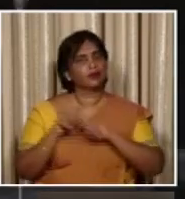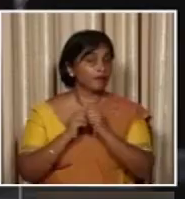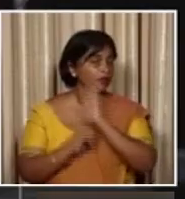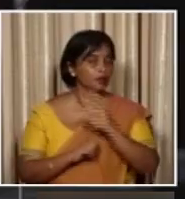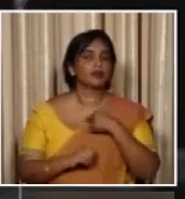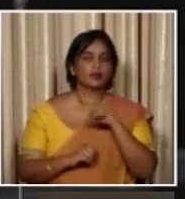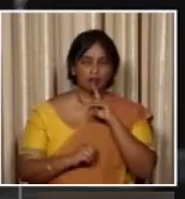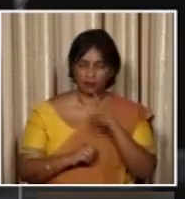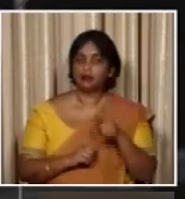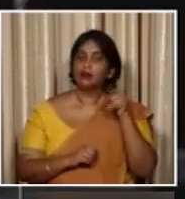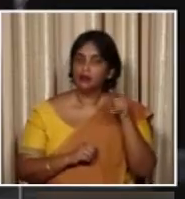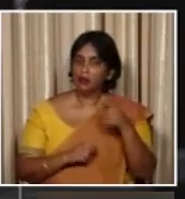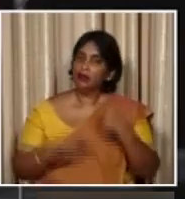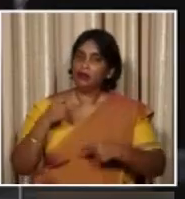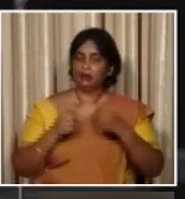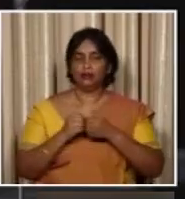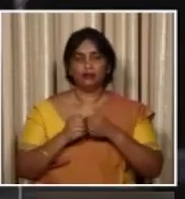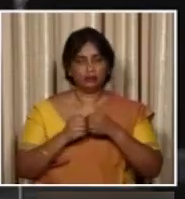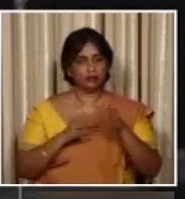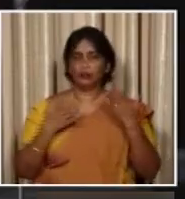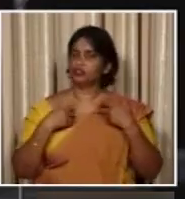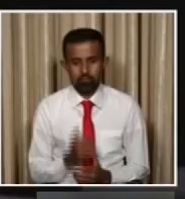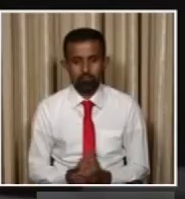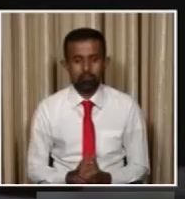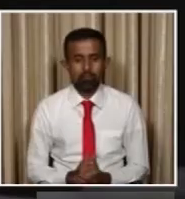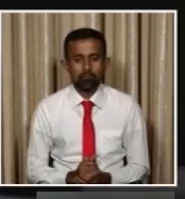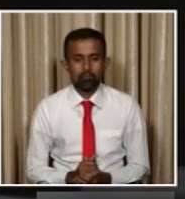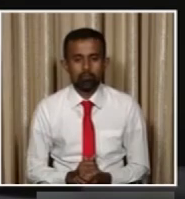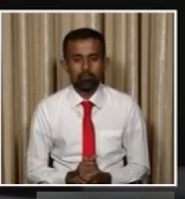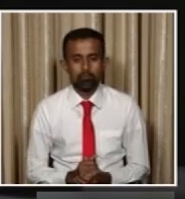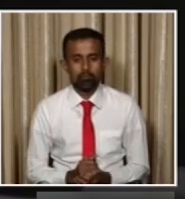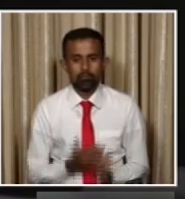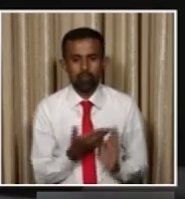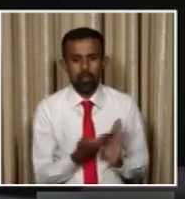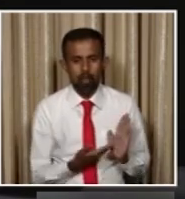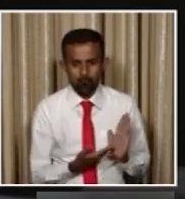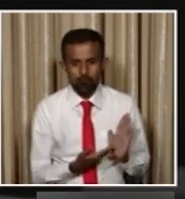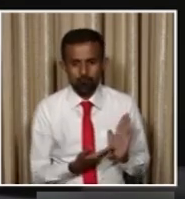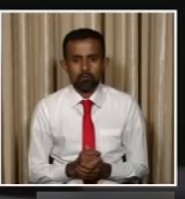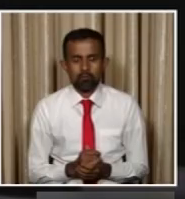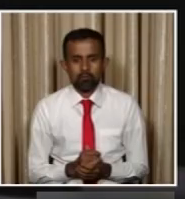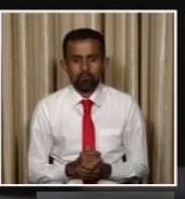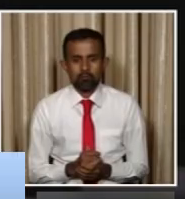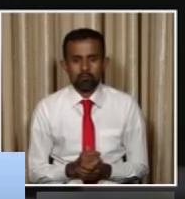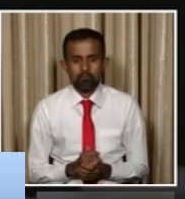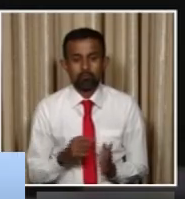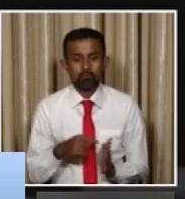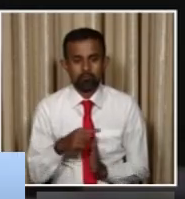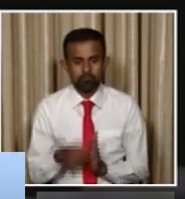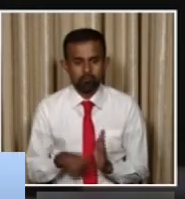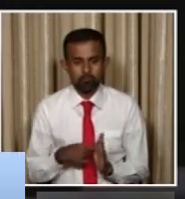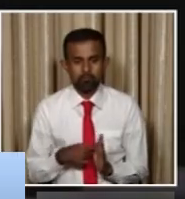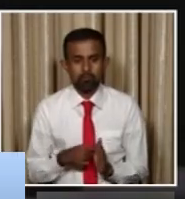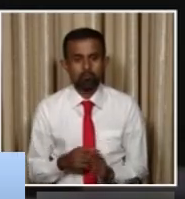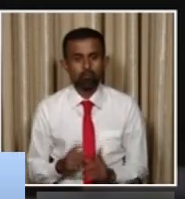අපි සූදානම්. එහෙනම් ඔබතුමා විවාදයේ සංවිධානය කරන්න සූදානම්. ඒක ගැටලුවක් නැහැ. මේකේ තියෙනවා එක්තරා කාරණාවක්. මෙරට